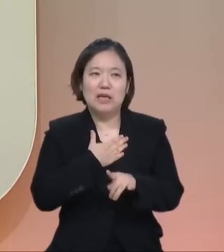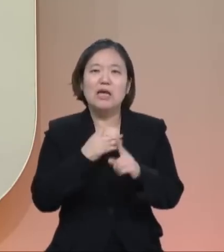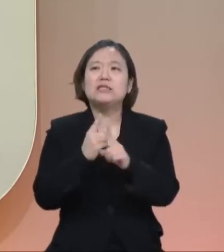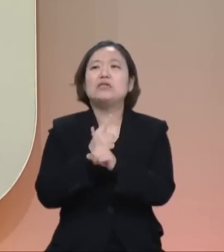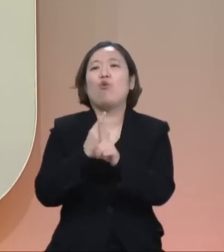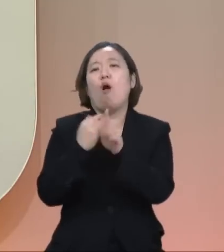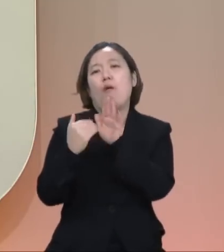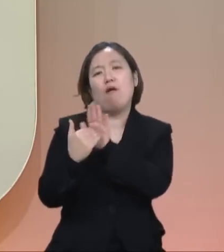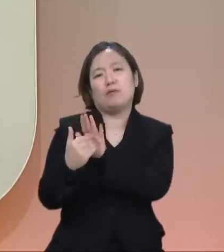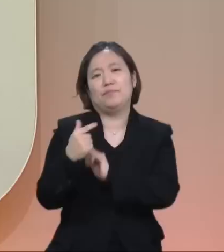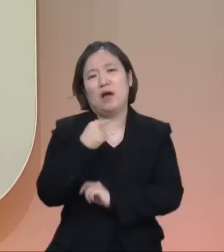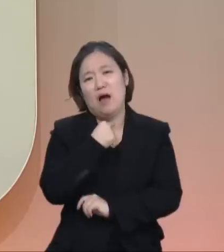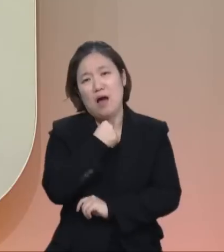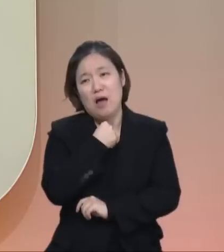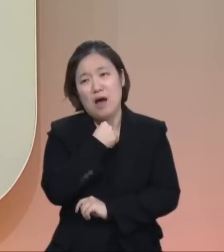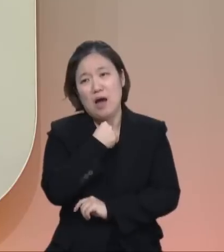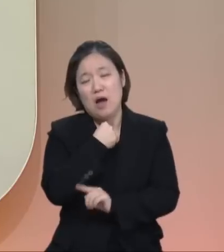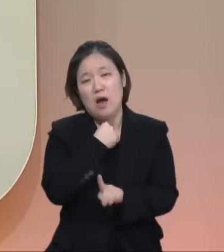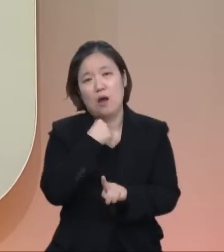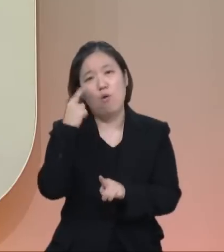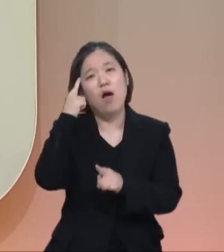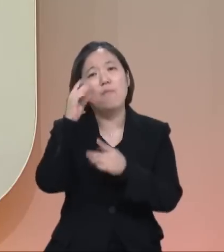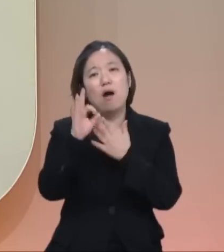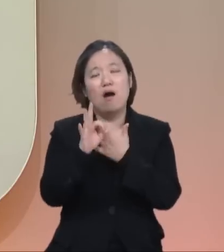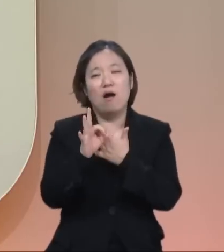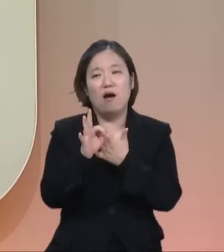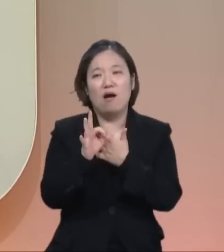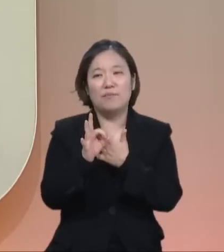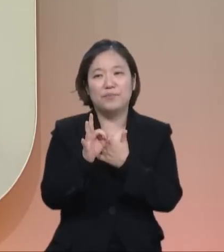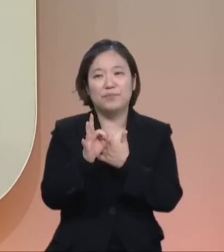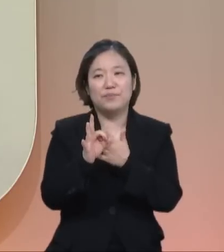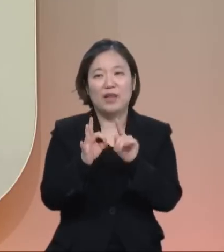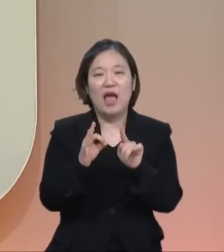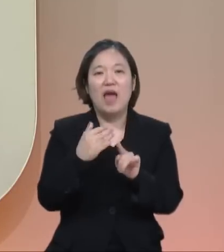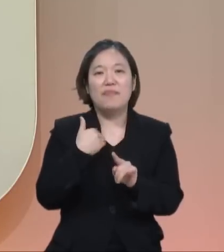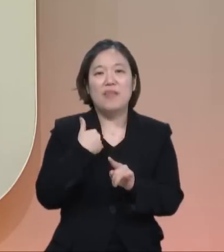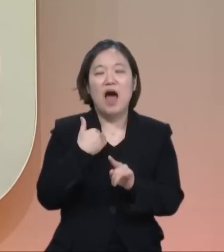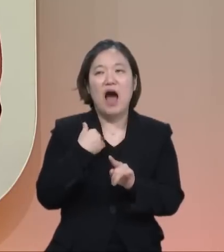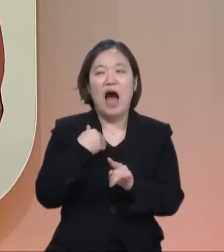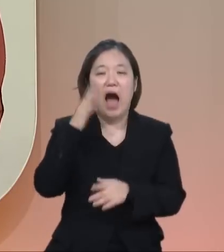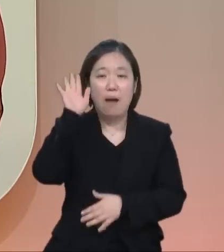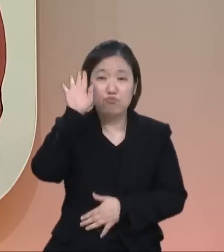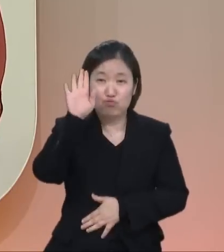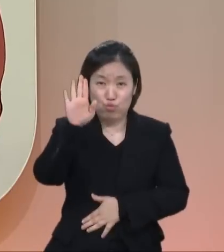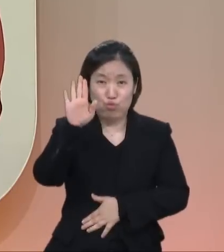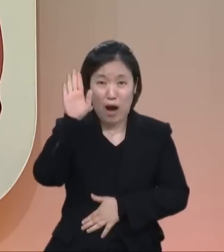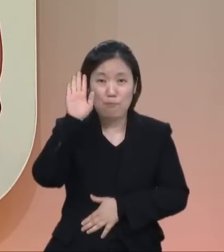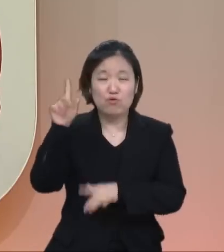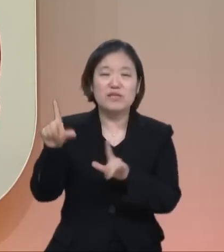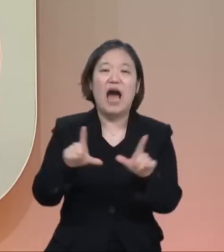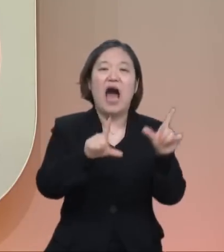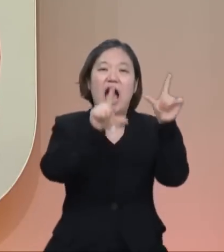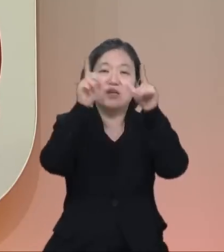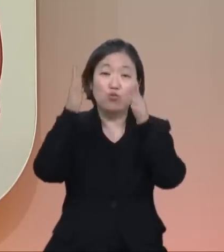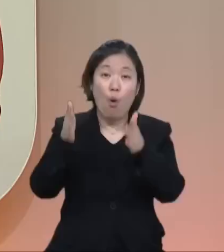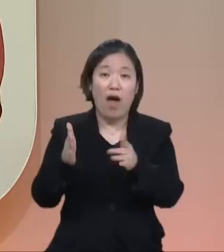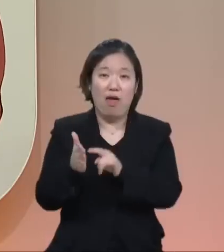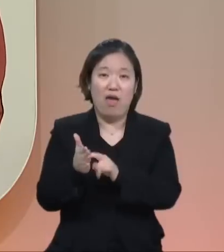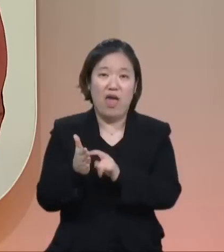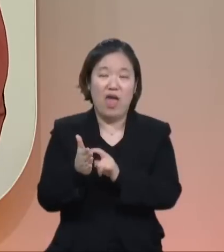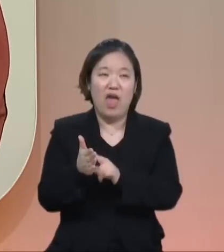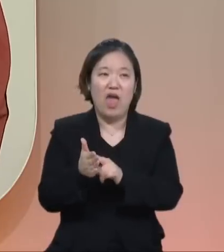치료를 거부하겠다 왜냐 내 남은 시간 동안 오로지